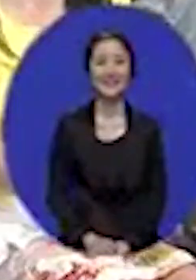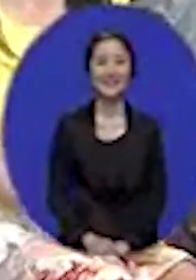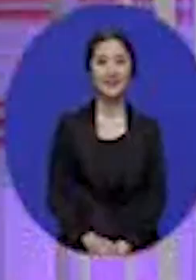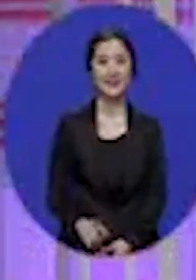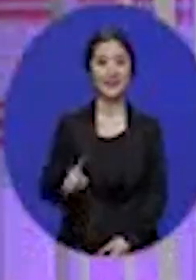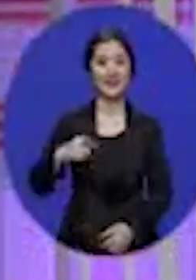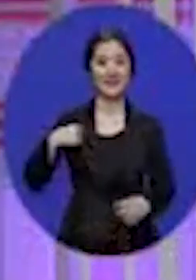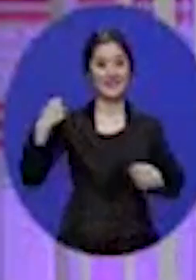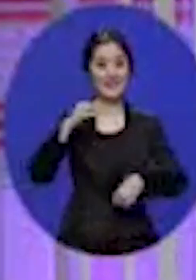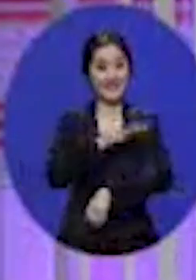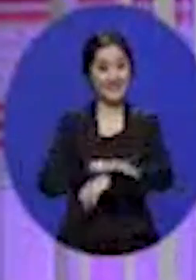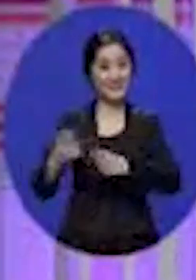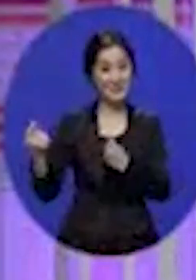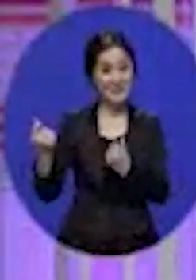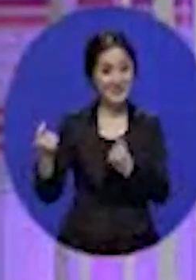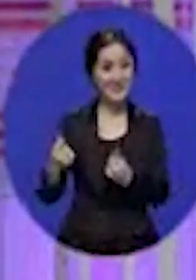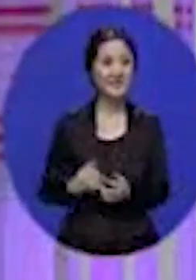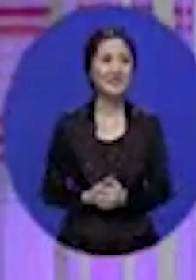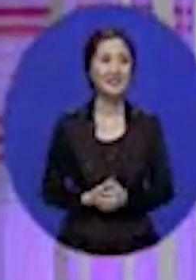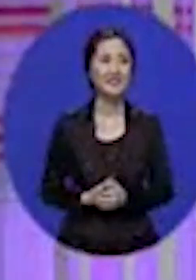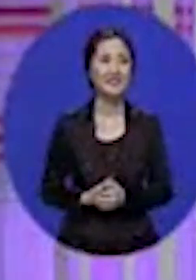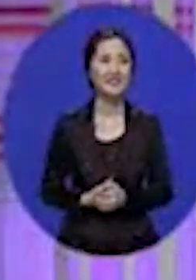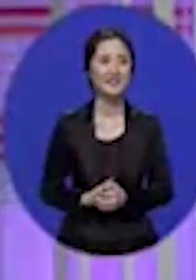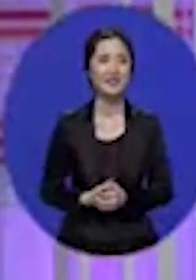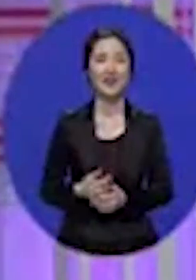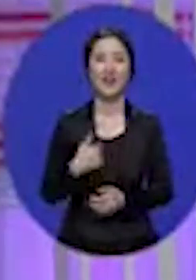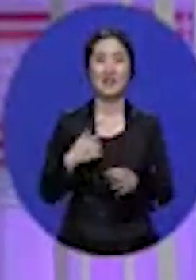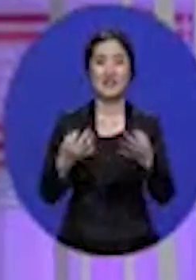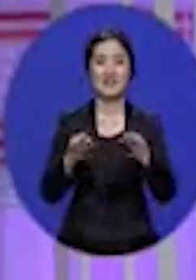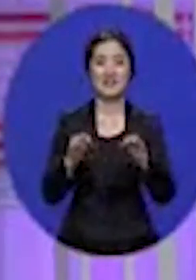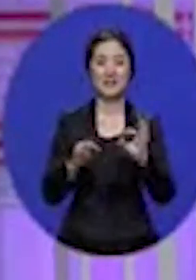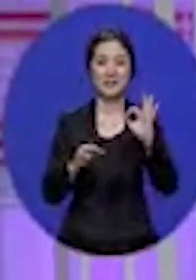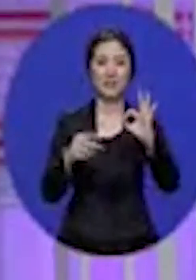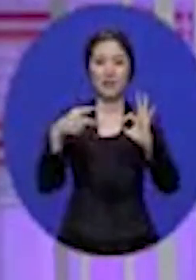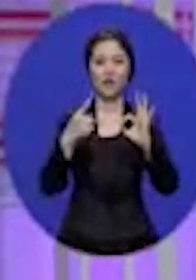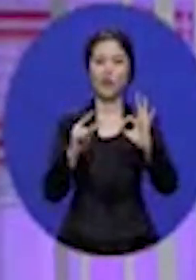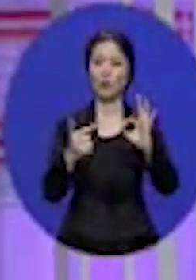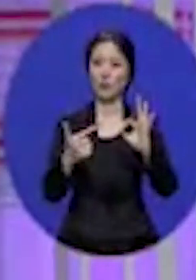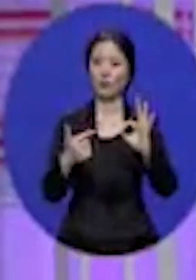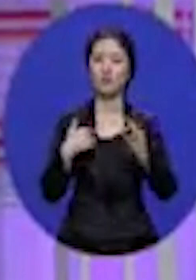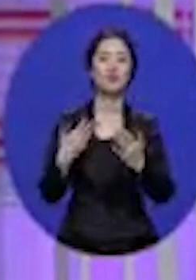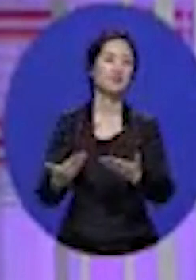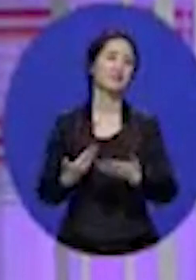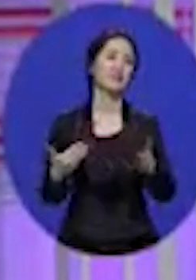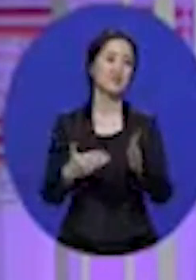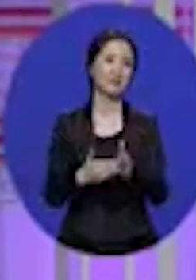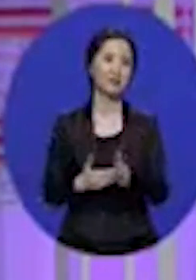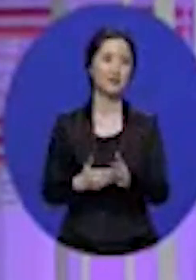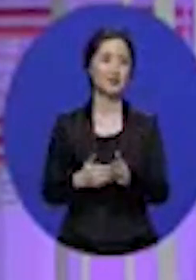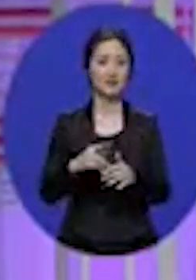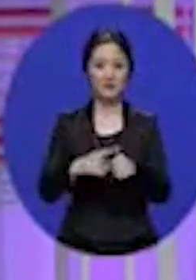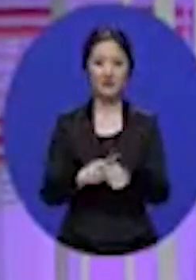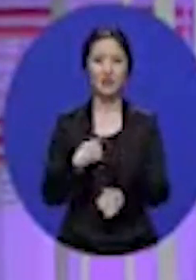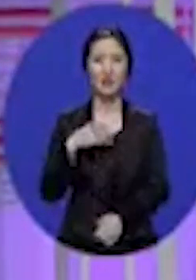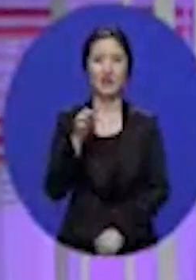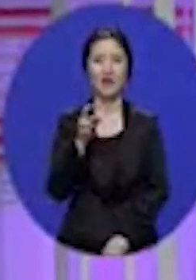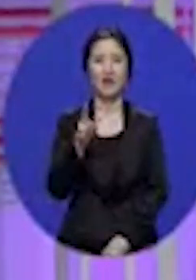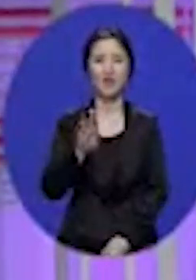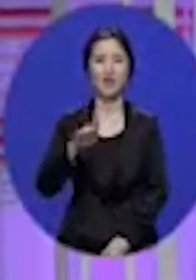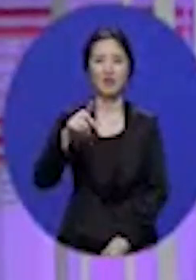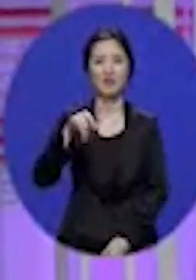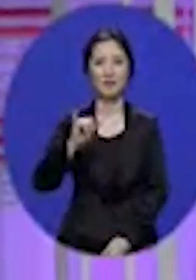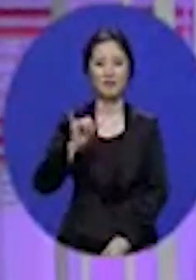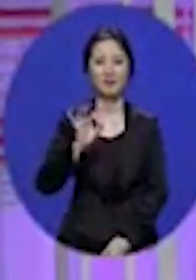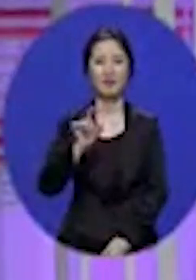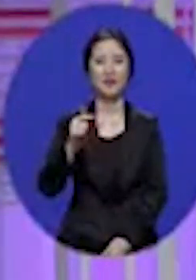비슷한가요? 네. 대상 금 10돈. 그래서 이때 막 엽기 아나운서 그래서요. 이때부터 어떤